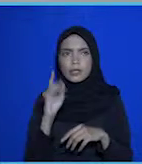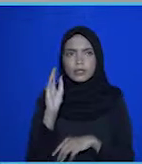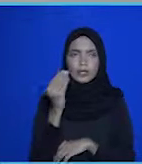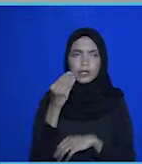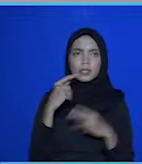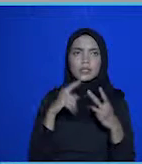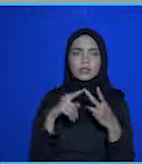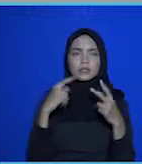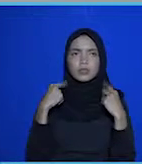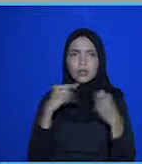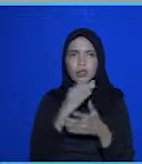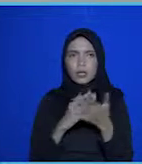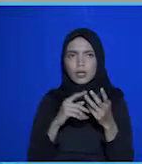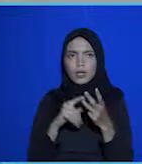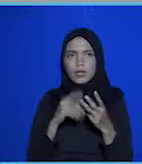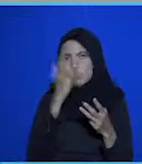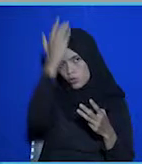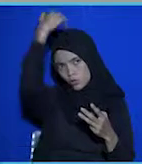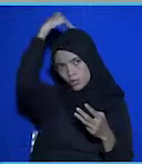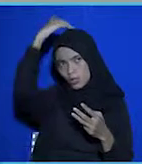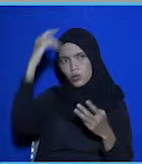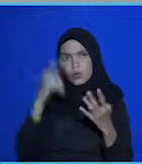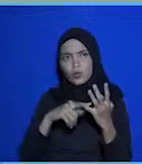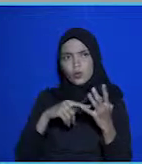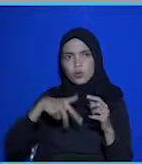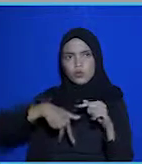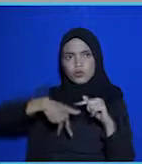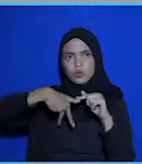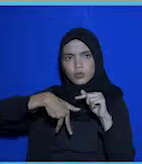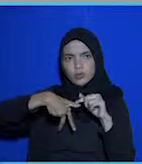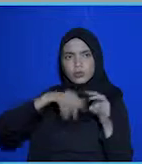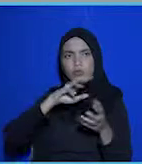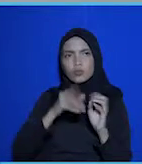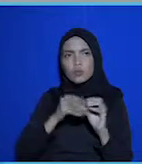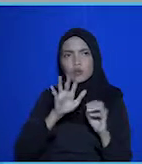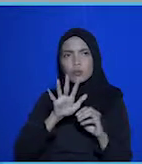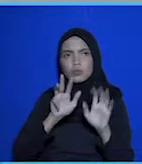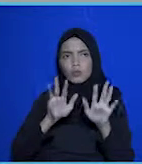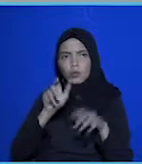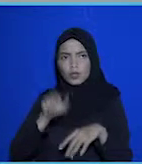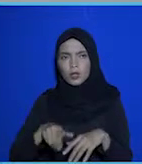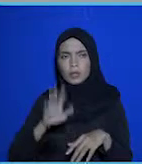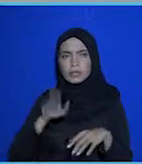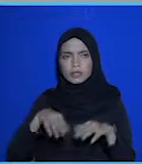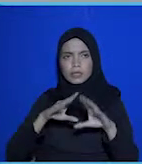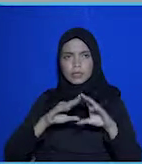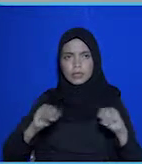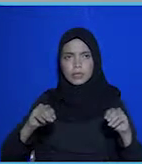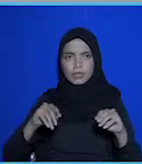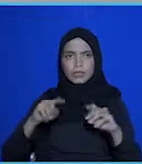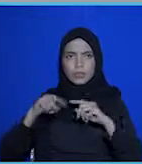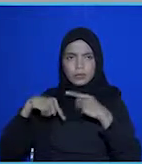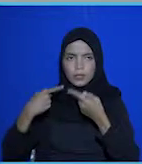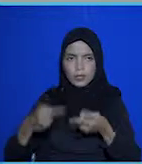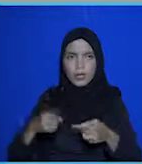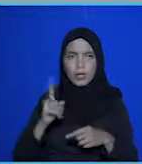Jawa Tengah, Gorontalo, Sulut, Jateng, ada 59 orang masih bekerja sampai sekarang ini di Lombok Utara,